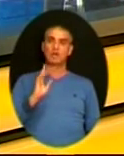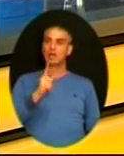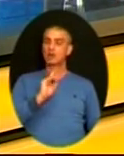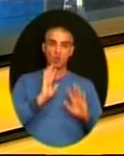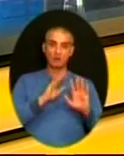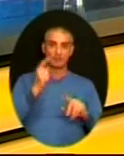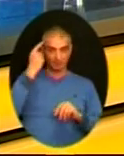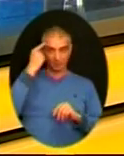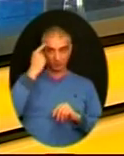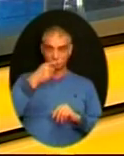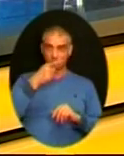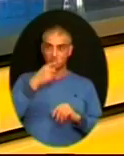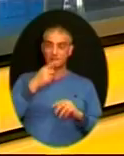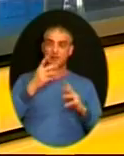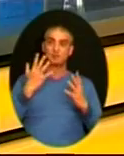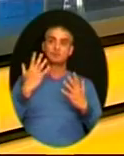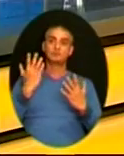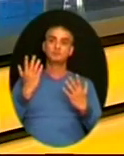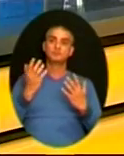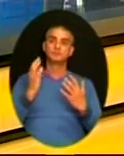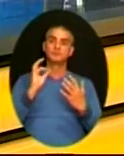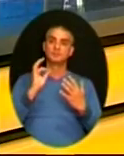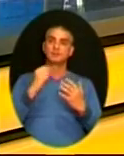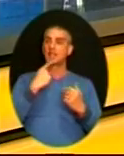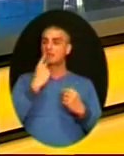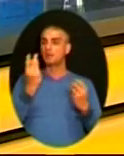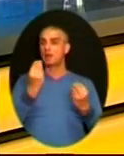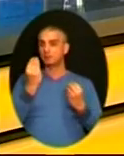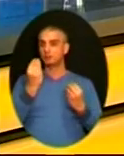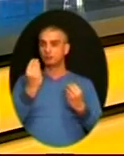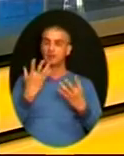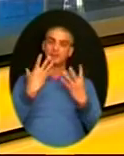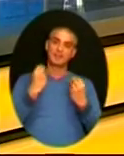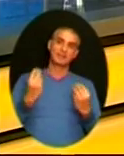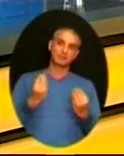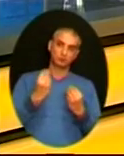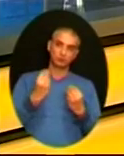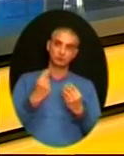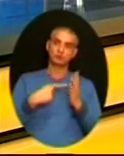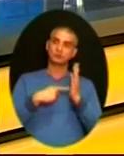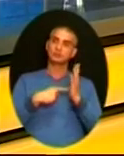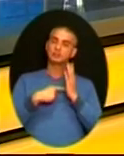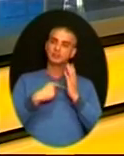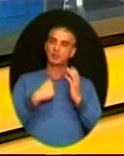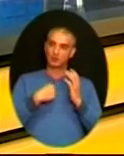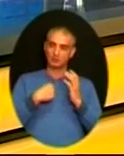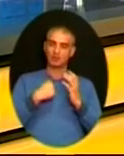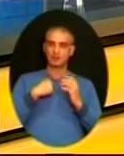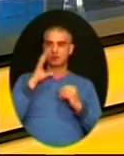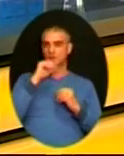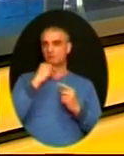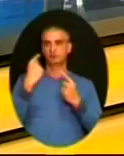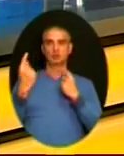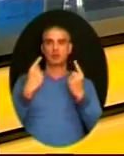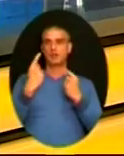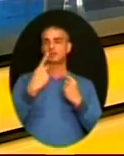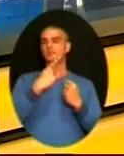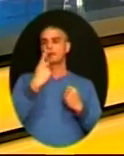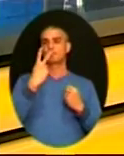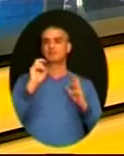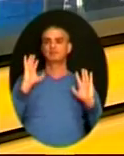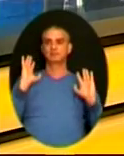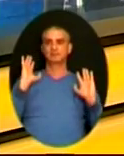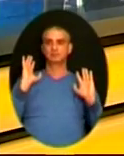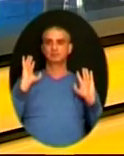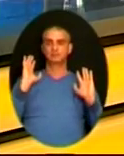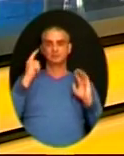אבל נדמה לי שברזולוציה הזאת של אמר למישהו תיטיב עם מישהו שיסקר אותי, אני תופס כל אחד מה-120, אבל בוא נ...